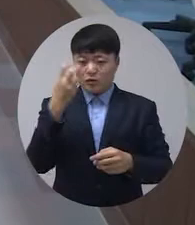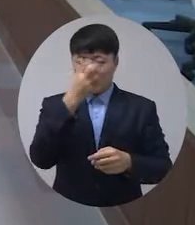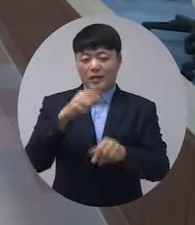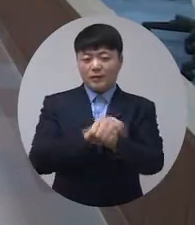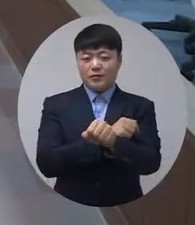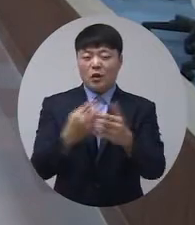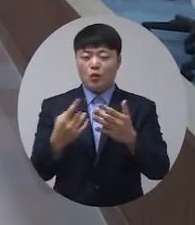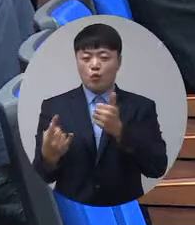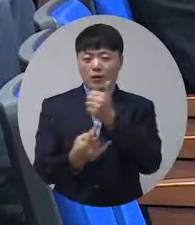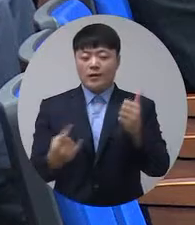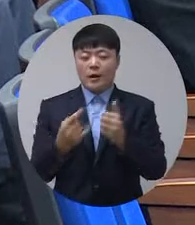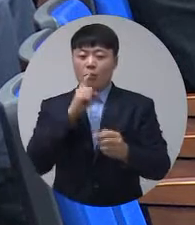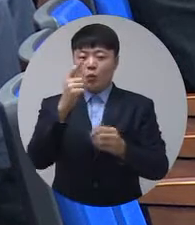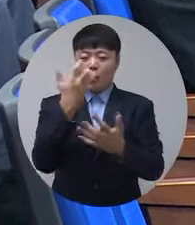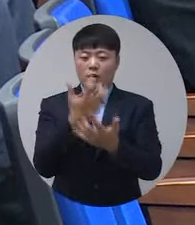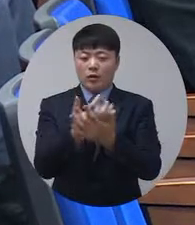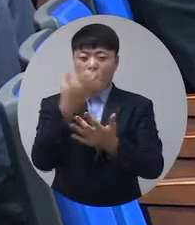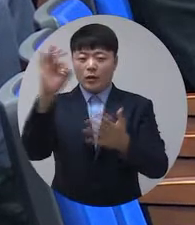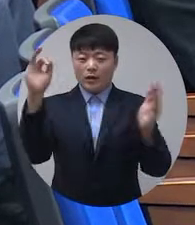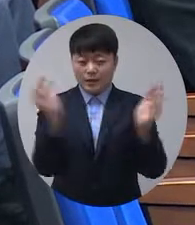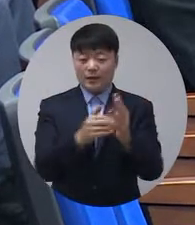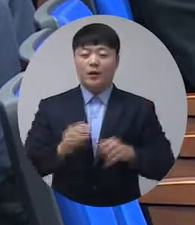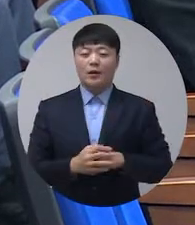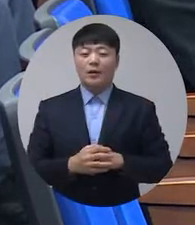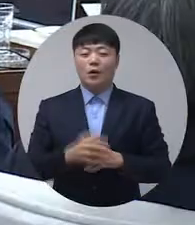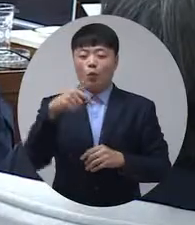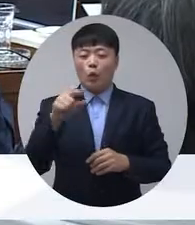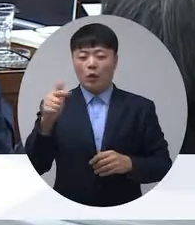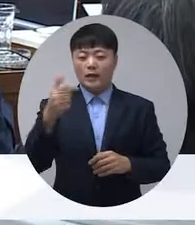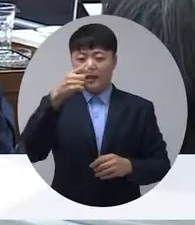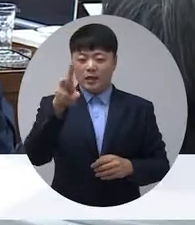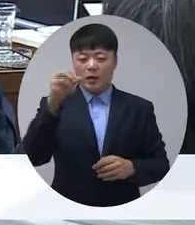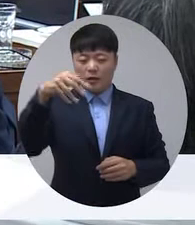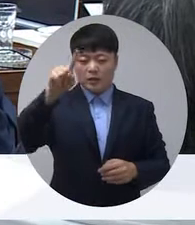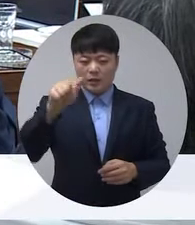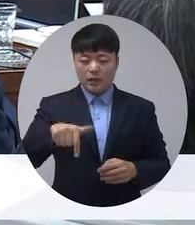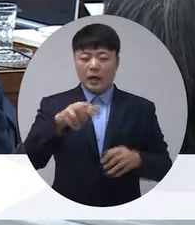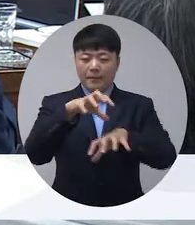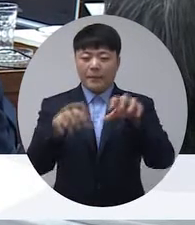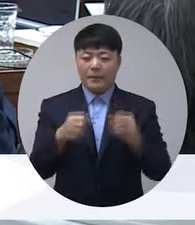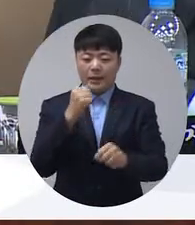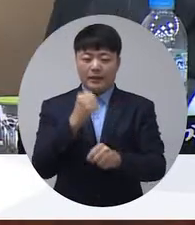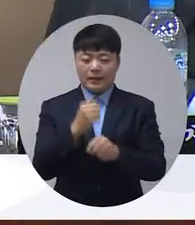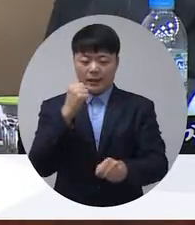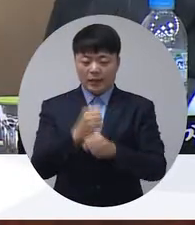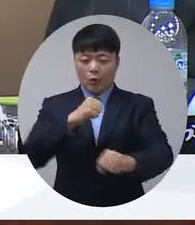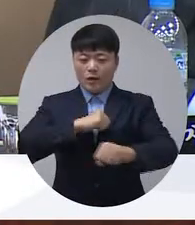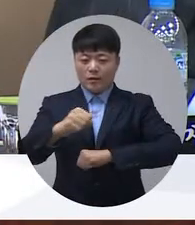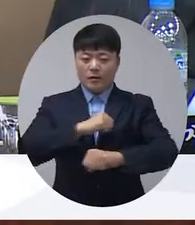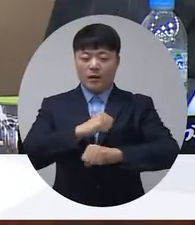특별위원회 활동 결과 보고서 를 원한 채택하고 권영식 의원의 특색 있는 마을 문화 축제 및 마을기업 활성화